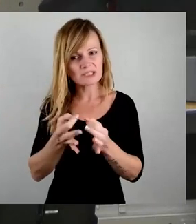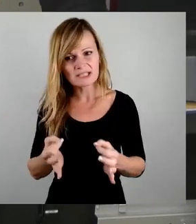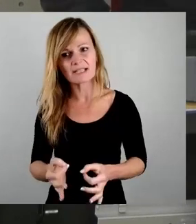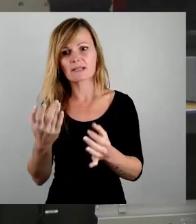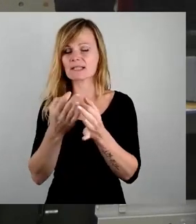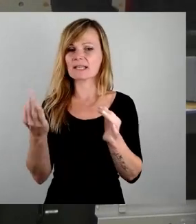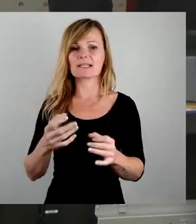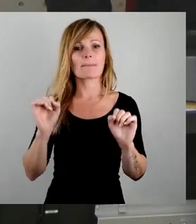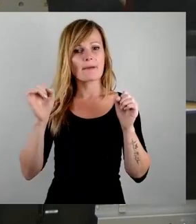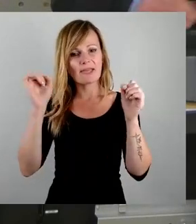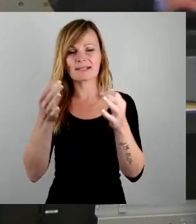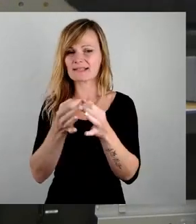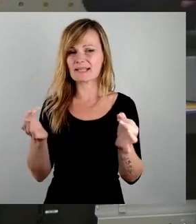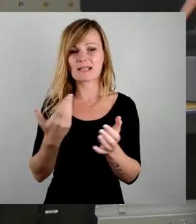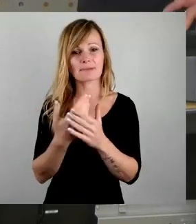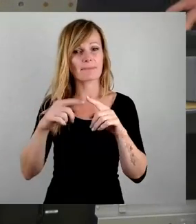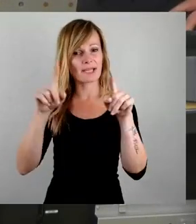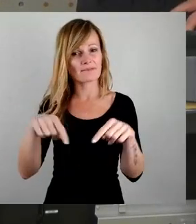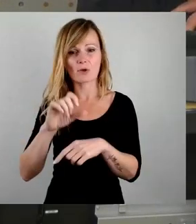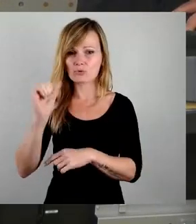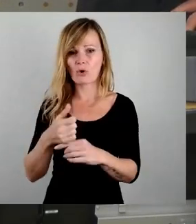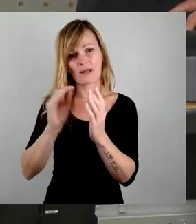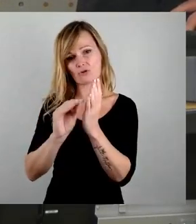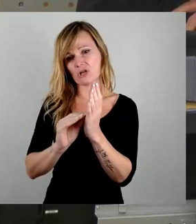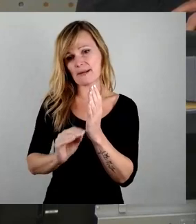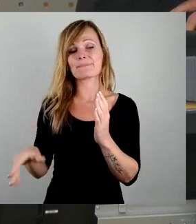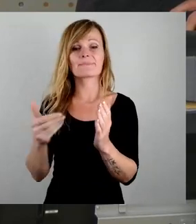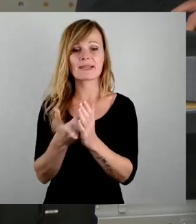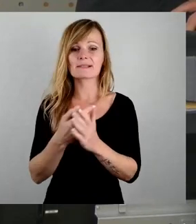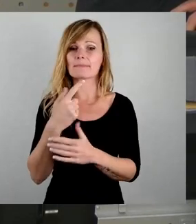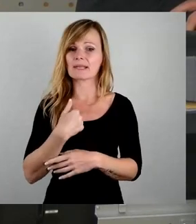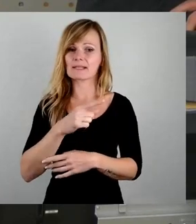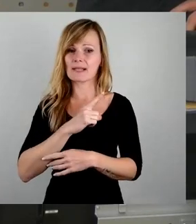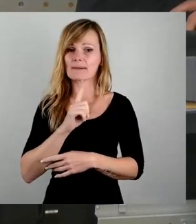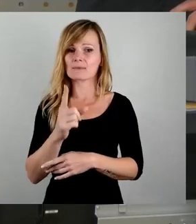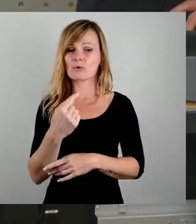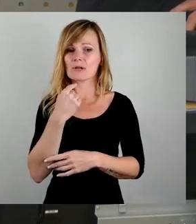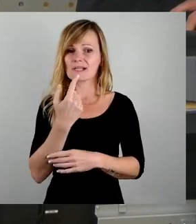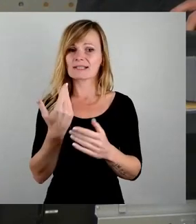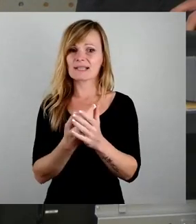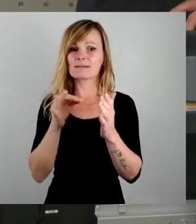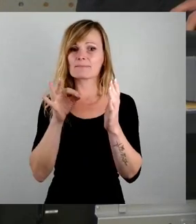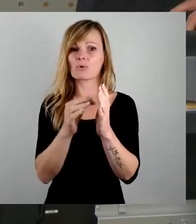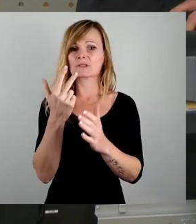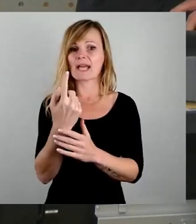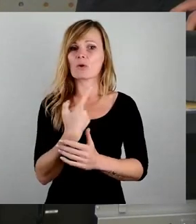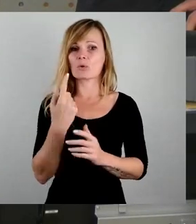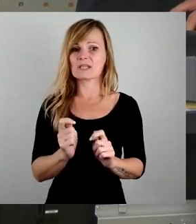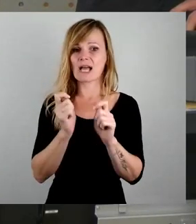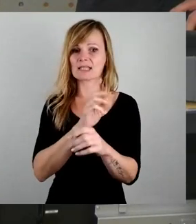bewegt. Aber er wird den Brief auch nochmal schreiben, und deshalb habe ich auch ausdrücklich gesagt, wir nehmen das als Punkt 3 zu unserem Antrag gerne